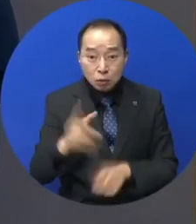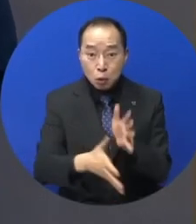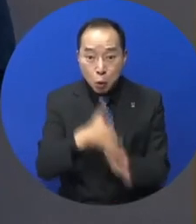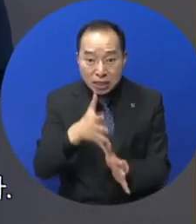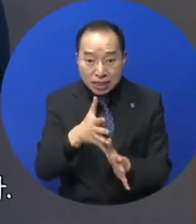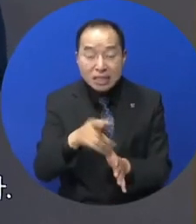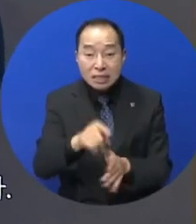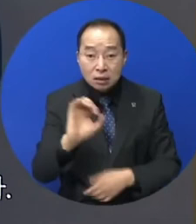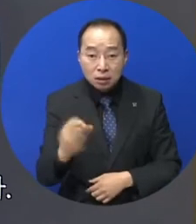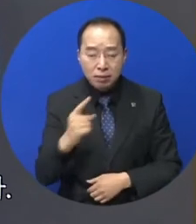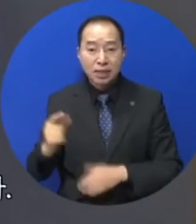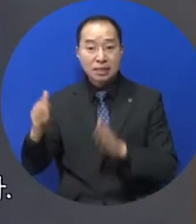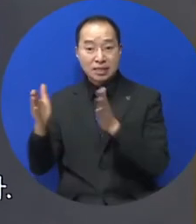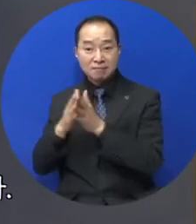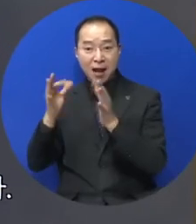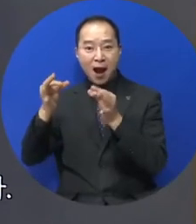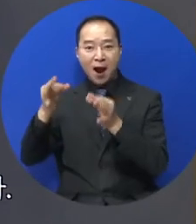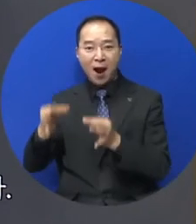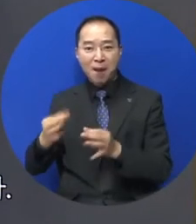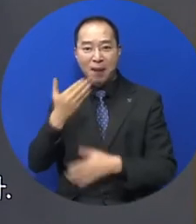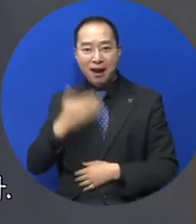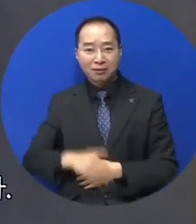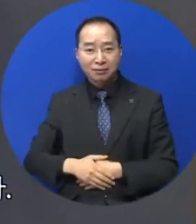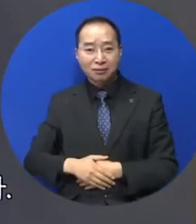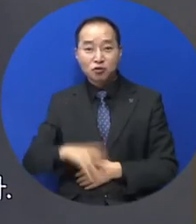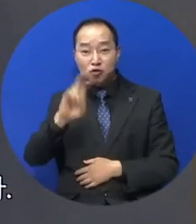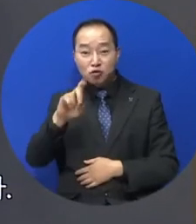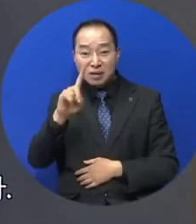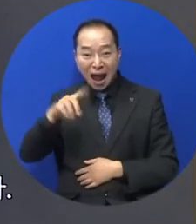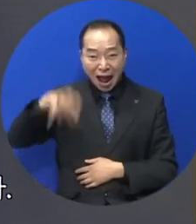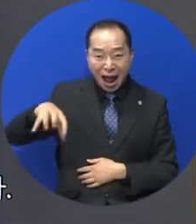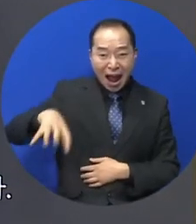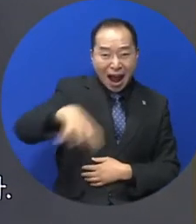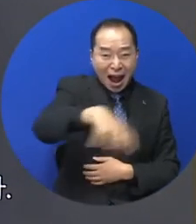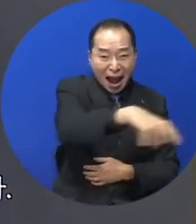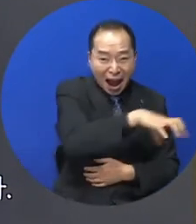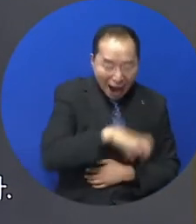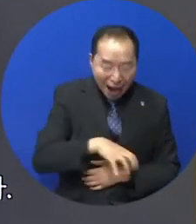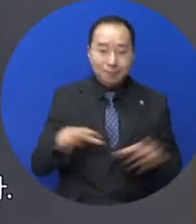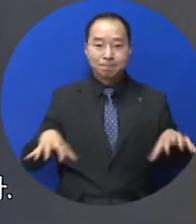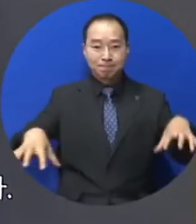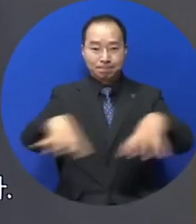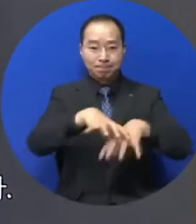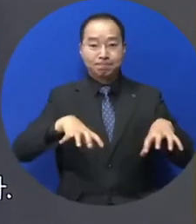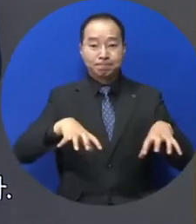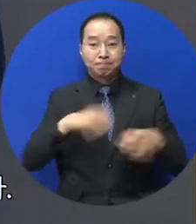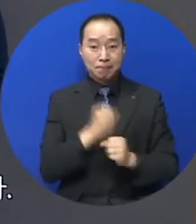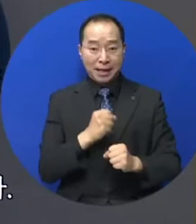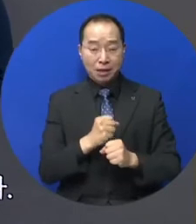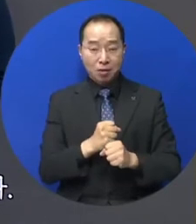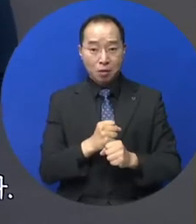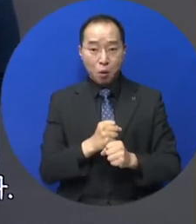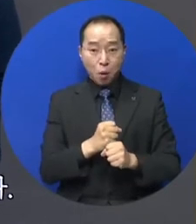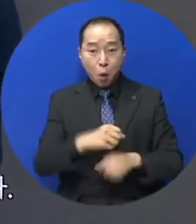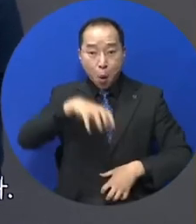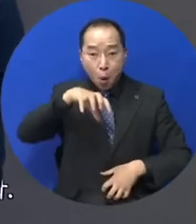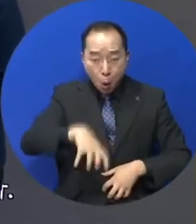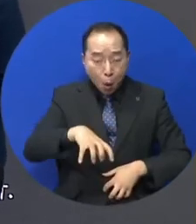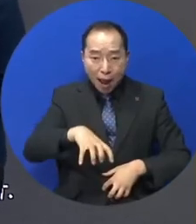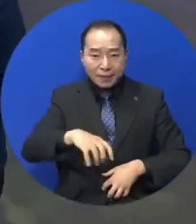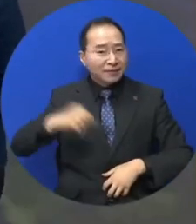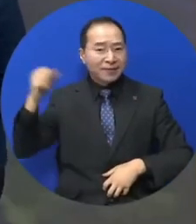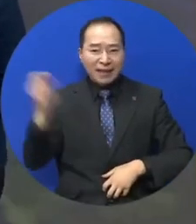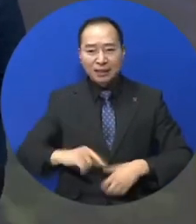안정화를 가져올 것입니다. 21개의 작은 서울로 구성될 컴팩트 도시는 공간의 수직적